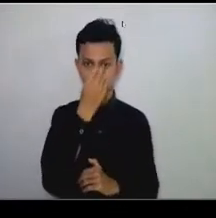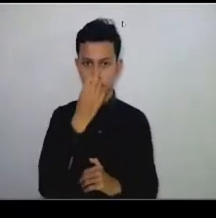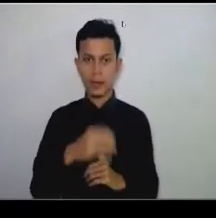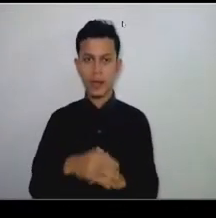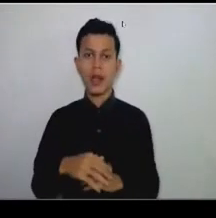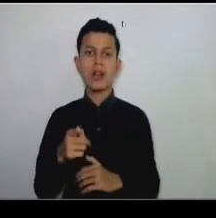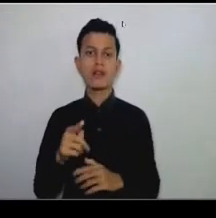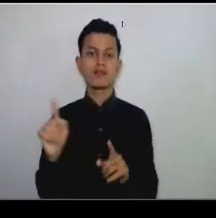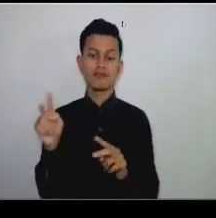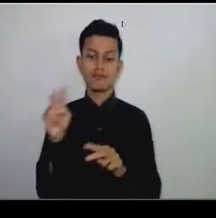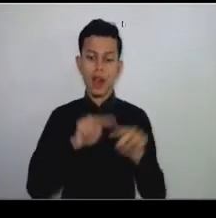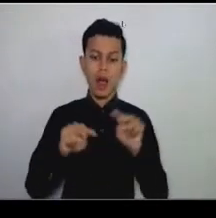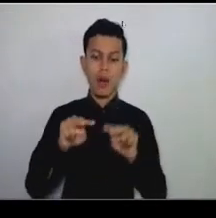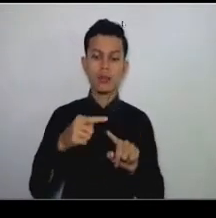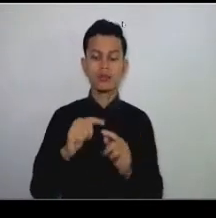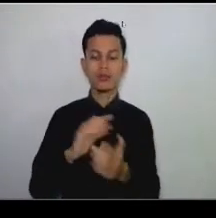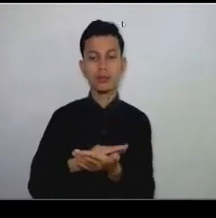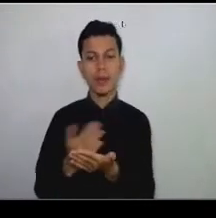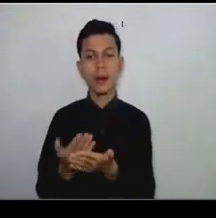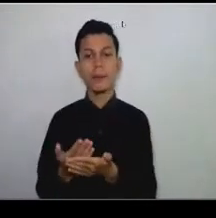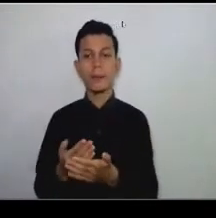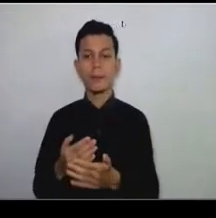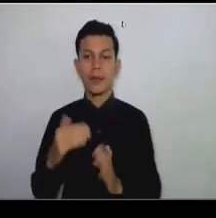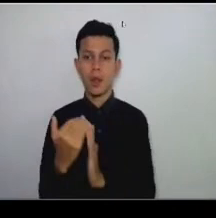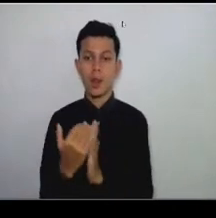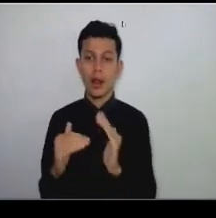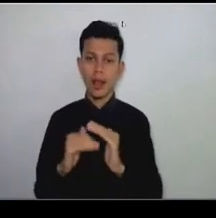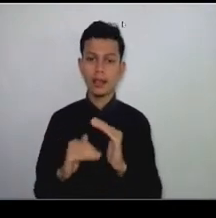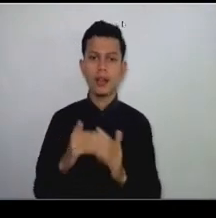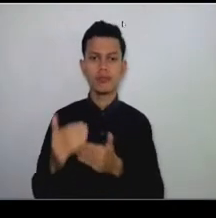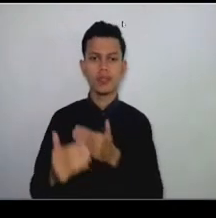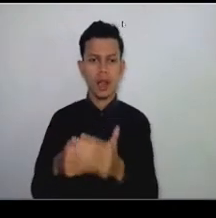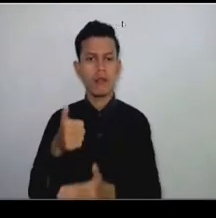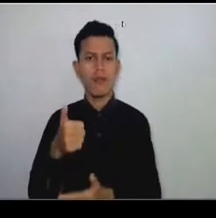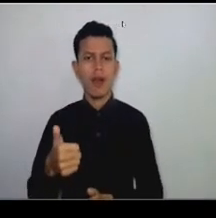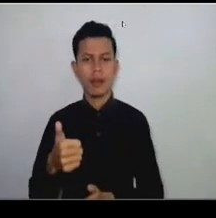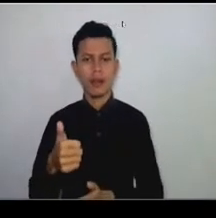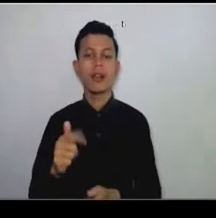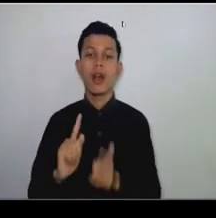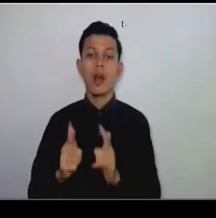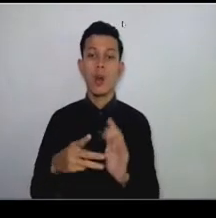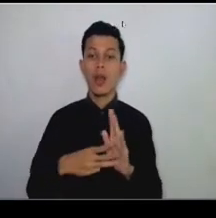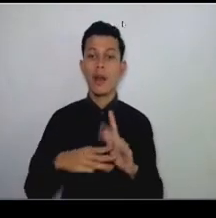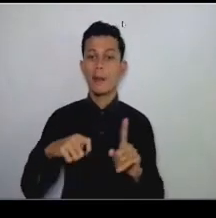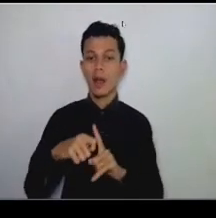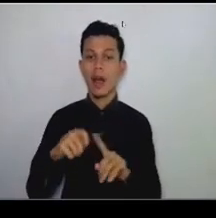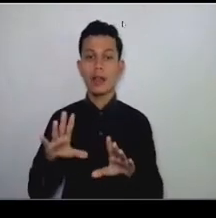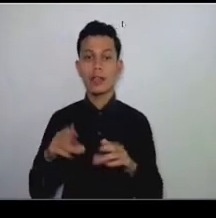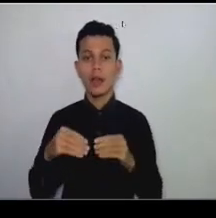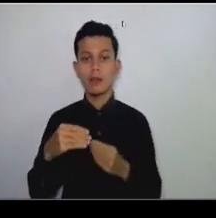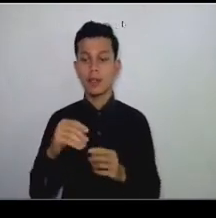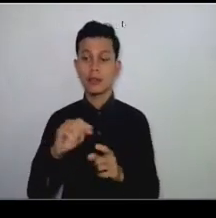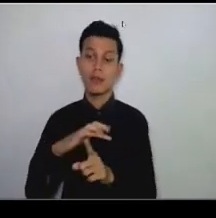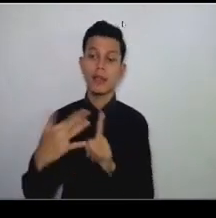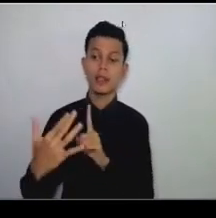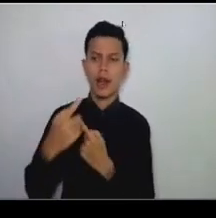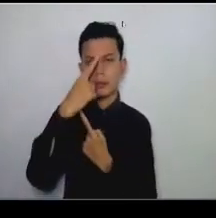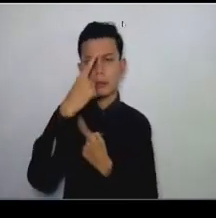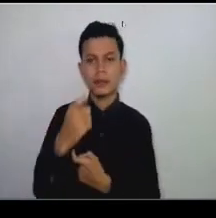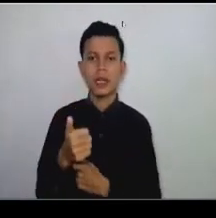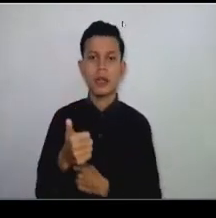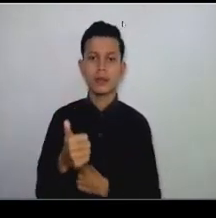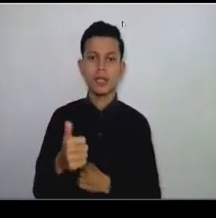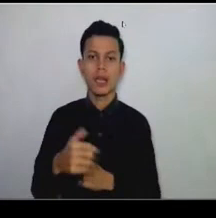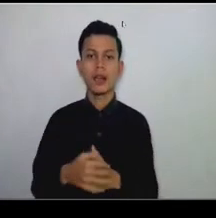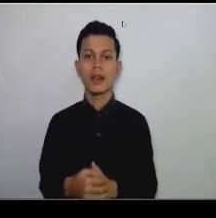fungsi mengawal dan menafsirkan konstitusi itu hanya akan berjalan dengan baik manakala mahkamah k mendapatkan kepercayaan penuh dari rakyat